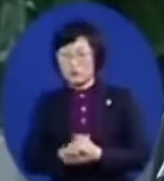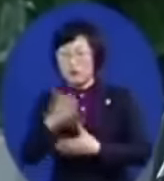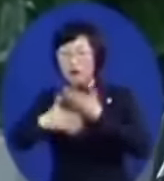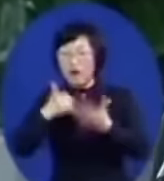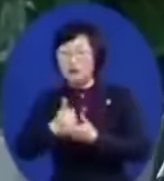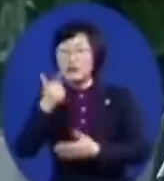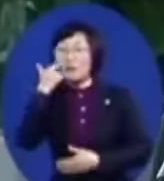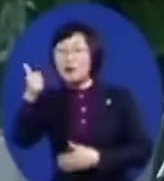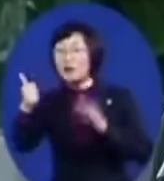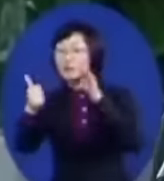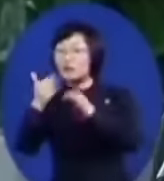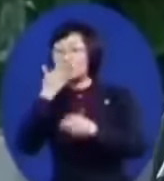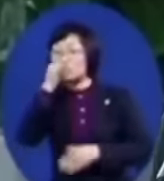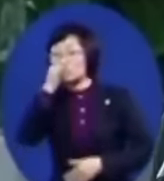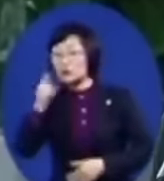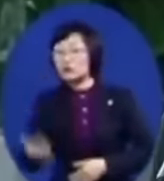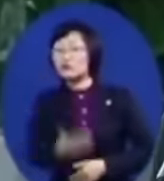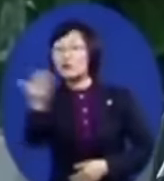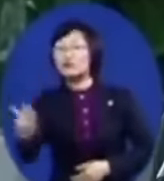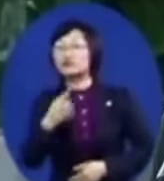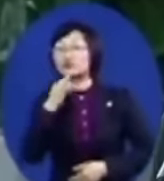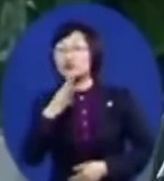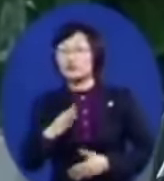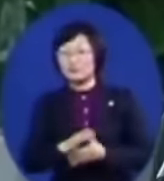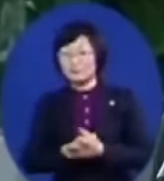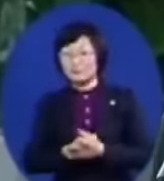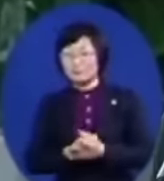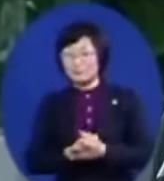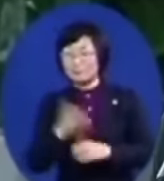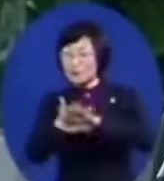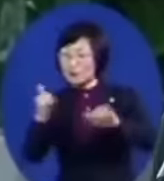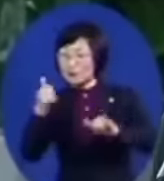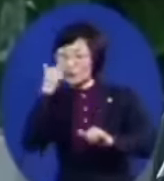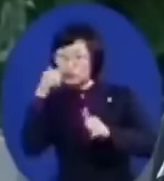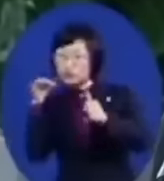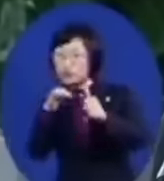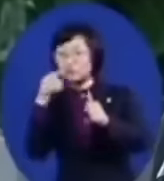하나님을 아빠라고 부를 수 있는 분은 여러분밖에 없습니다. 보통 사람 아빠라고 못 불러요.